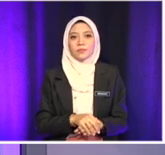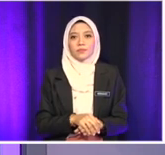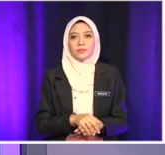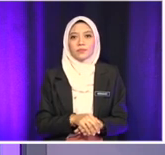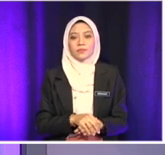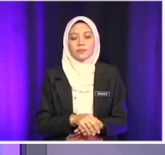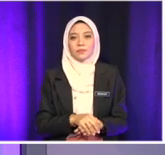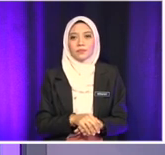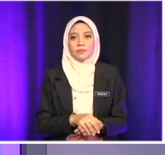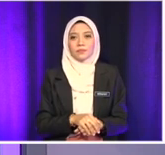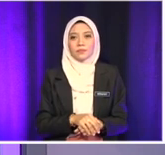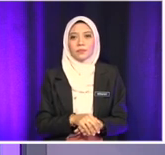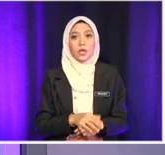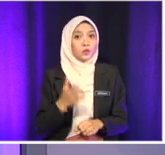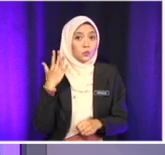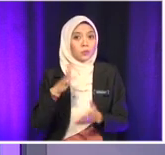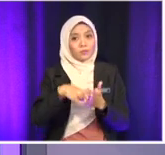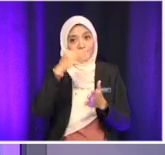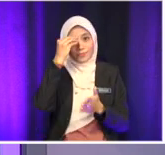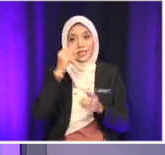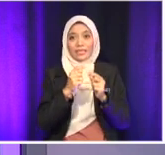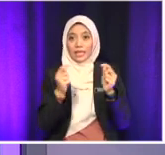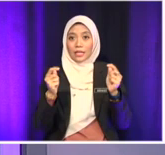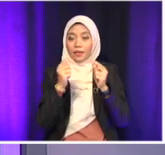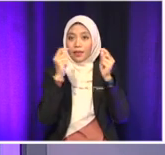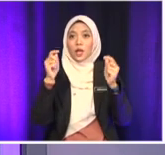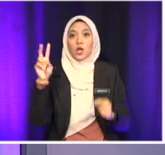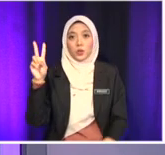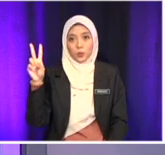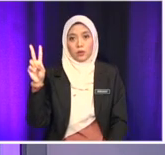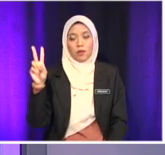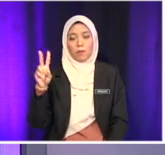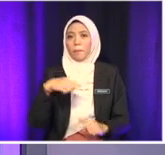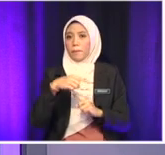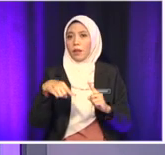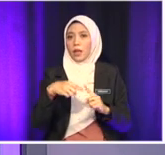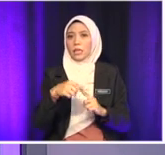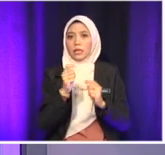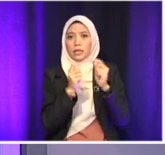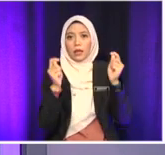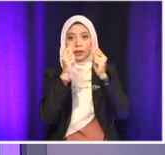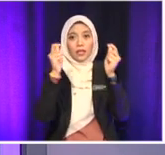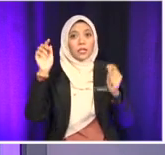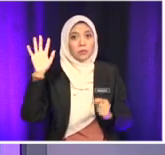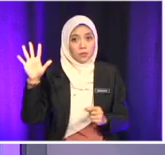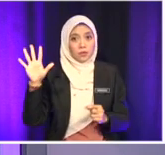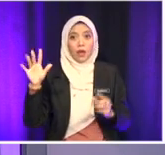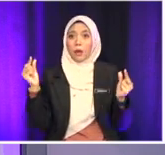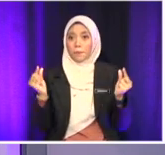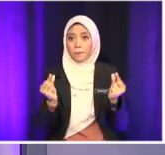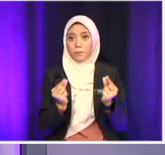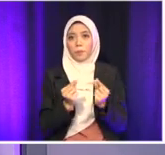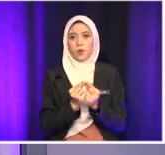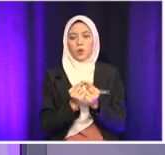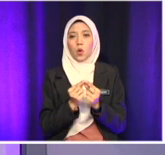pantulan semua setingkatkan dua bila naik 3 kali menggabungkan Aduh jenis transformasi